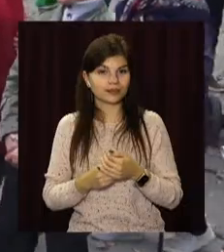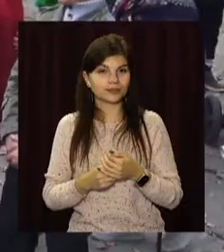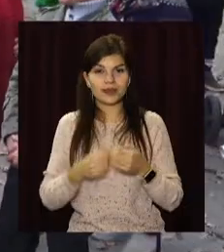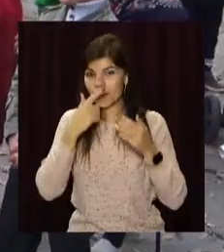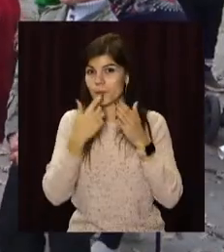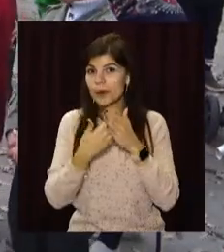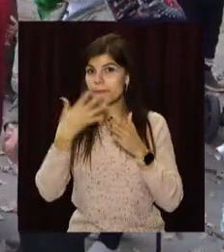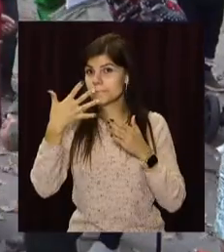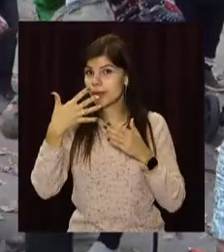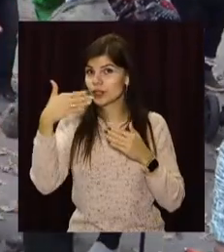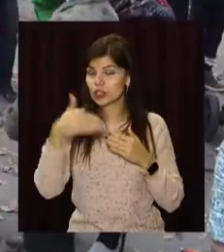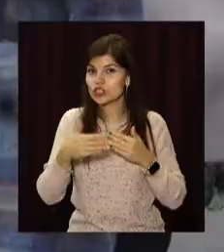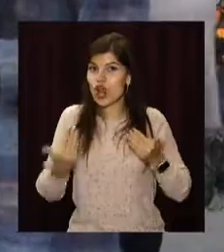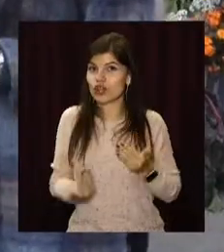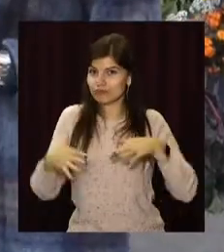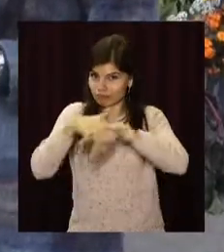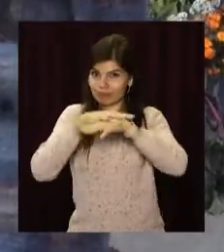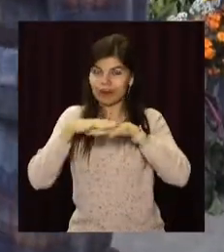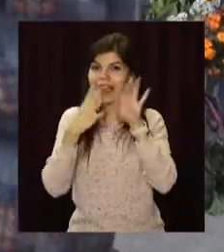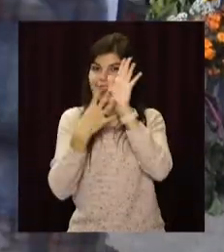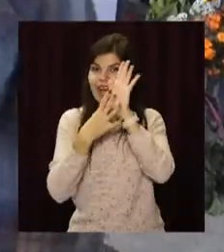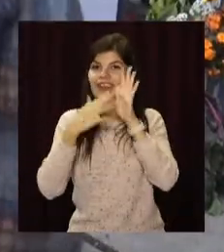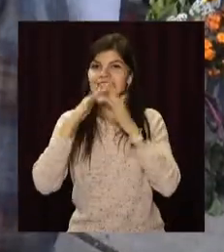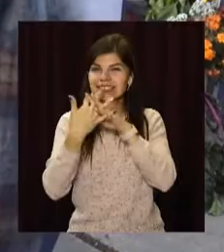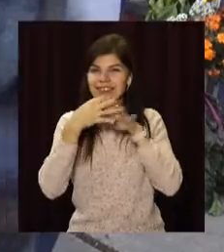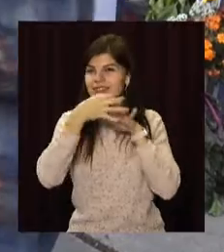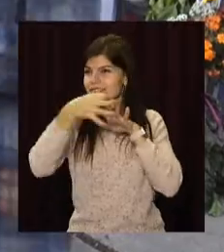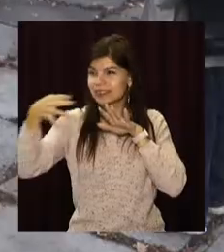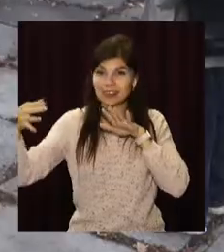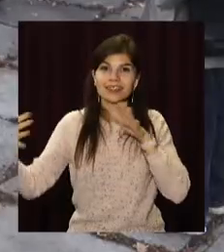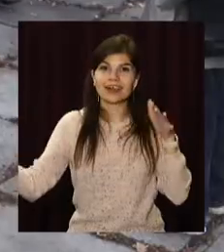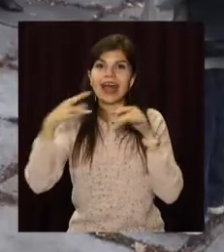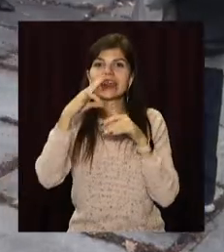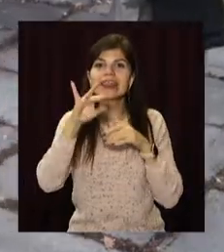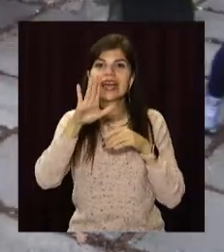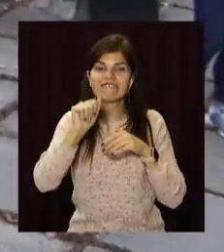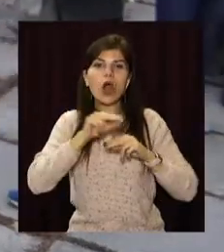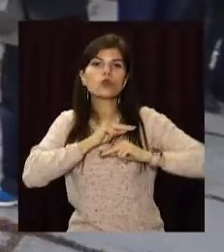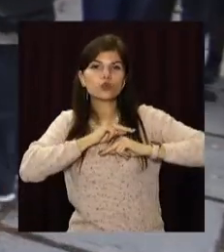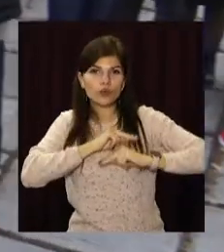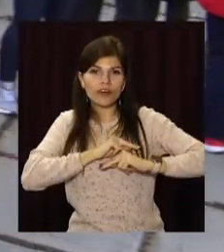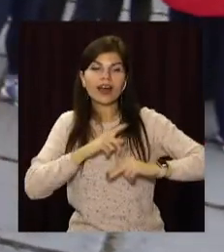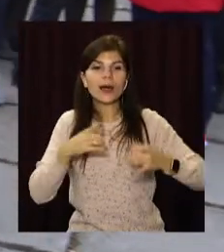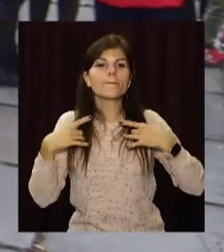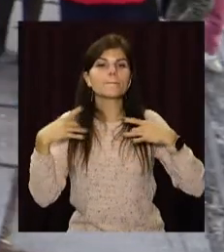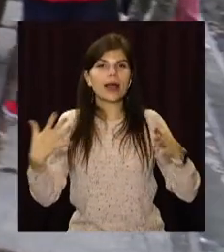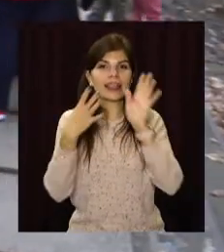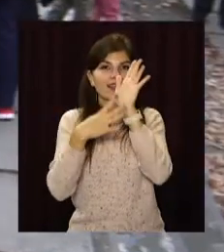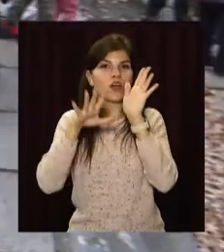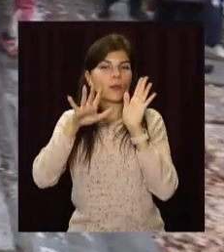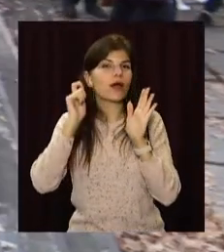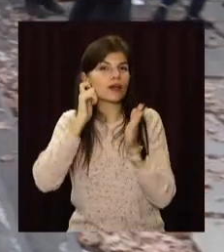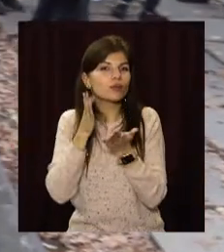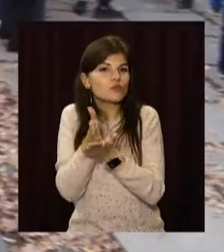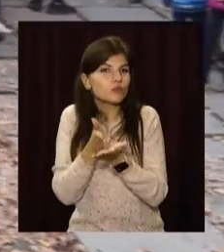Майже 5,5 тисяч мешканців 9 сіл об'єднала навколо себе Нива Трудова. Щоб святкувати 95-річчя,